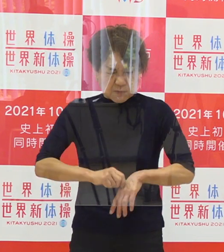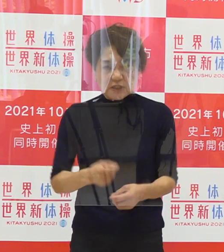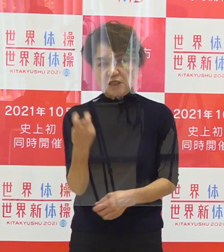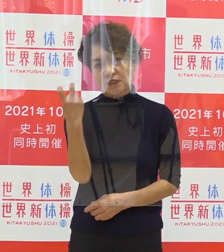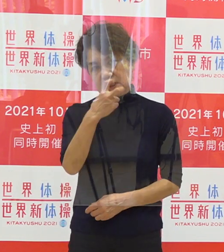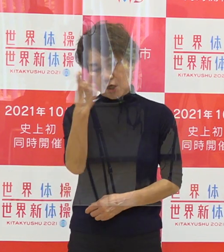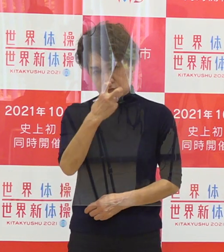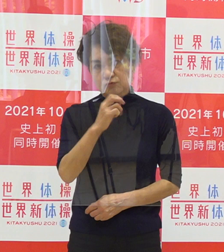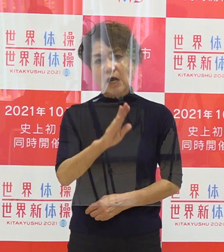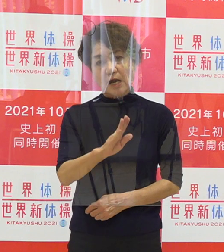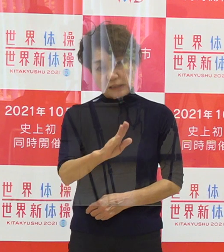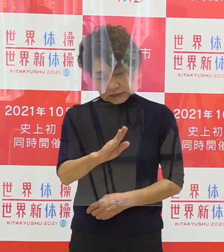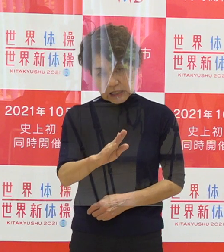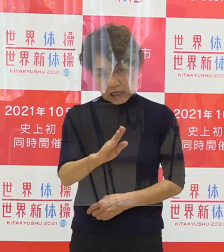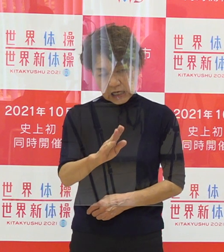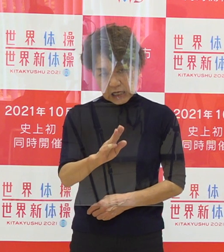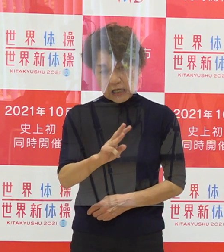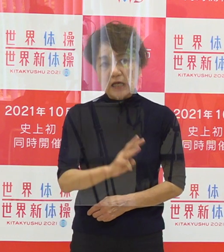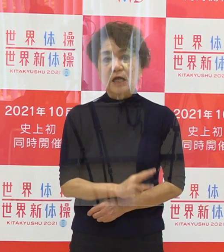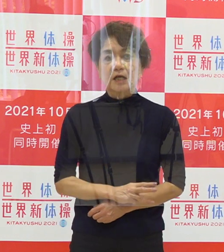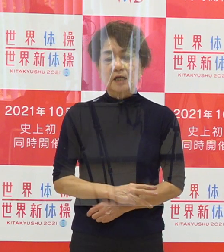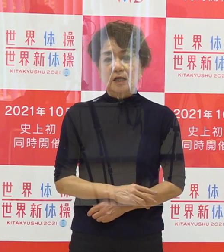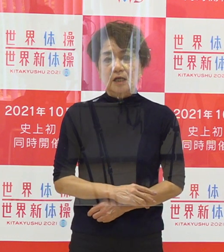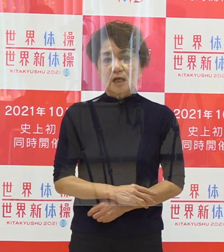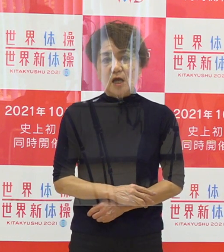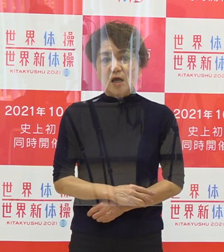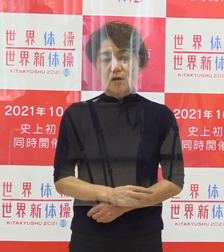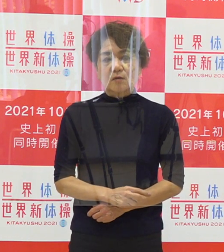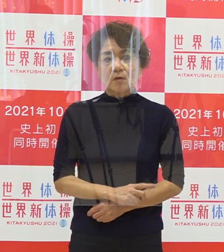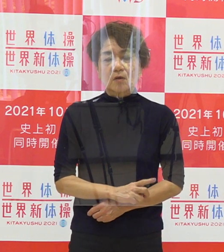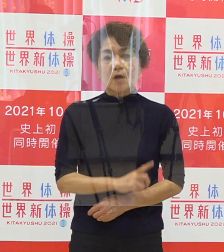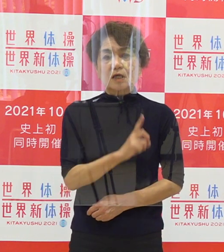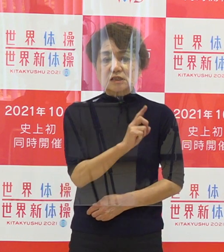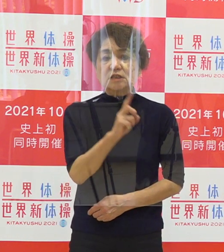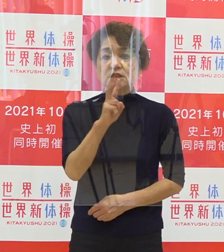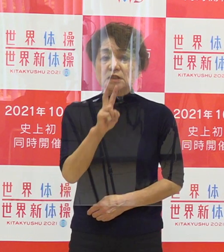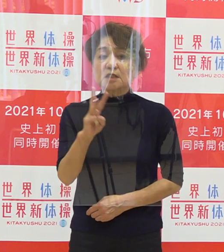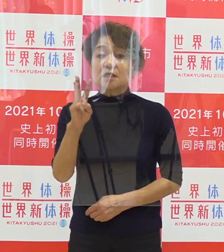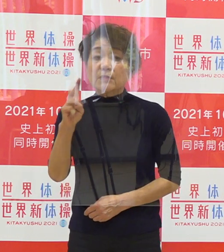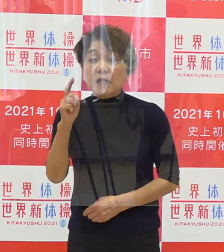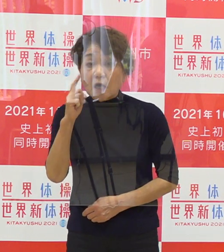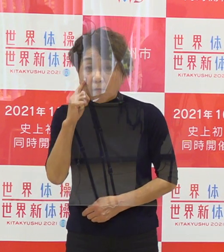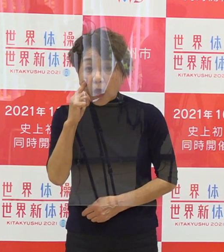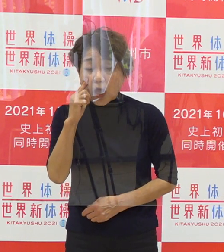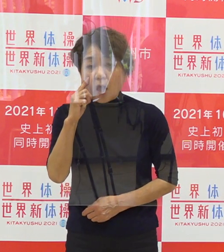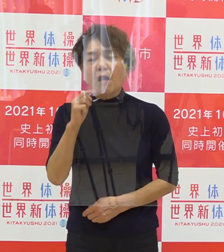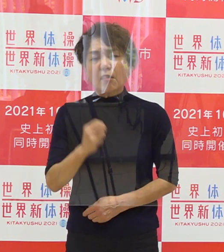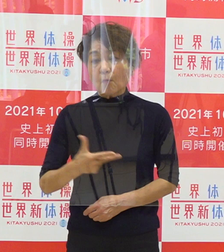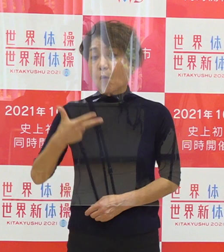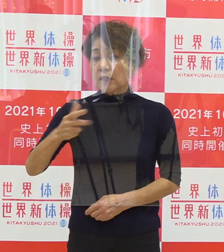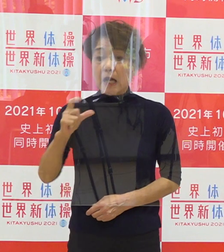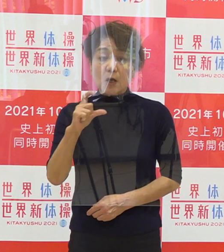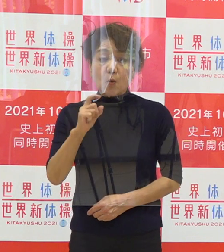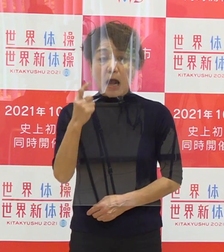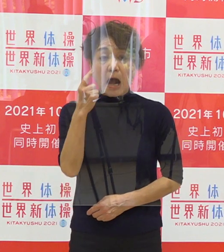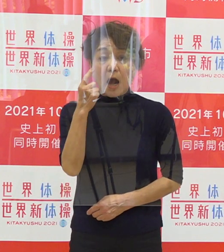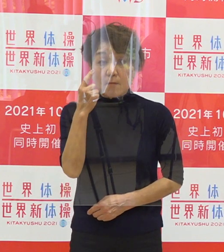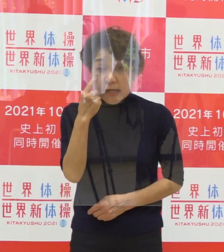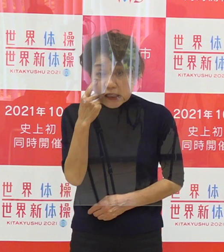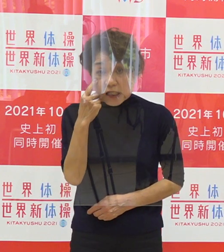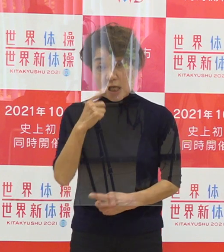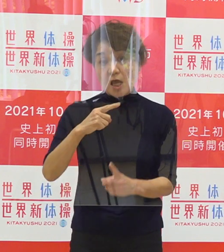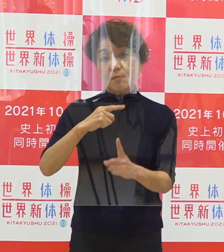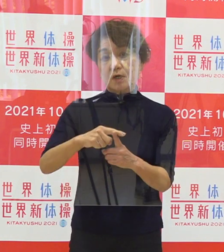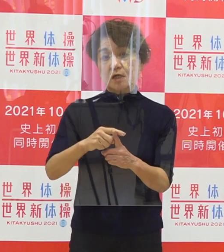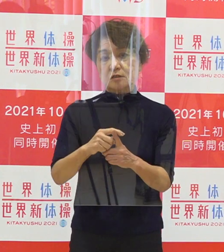し、3日続いて行い、また6日目も陰性になっていたのに7日目に、この陽性